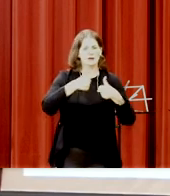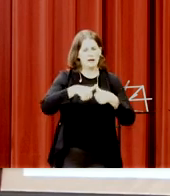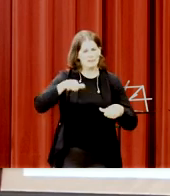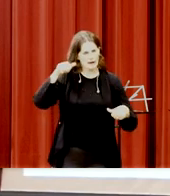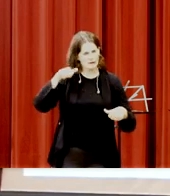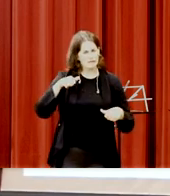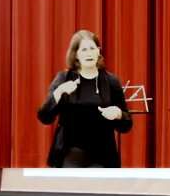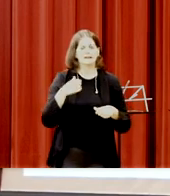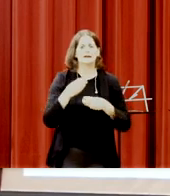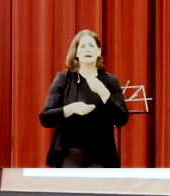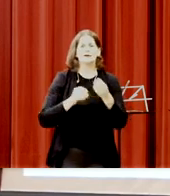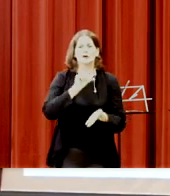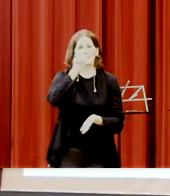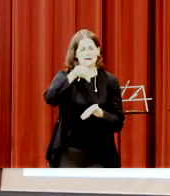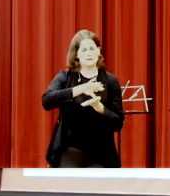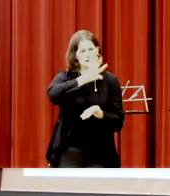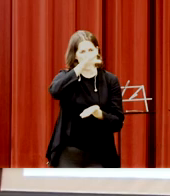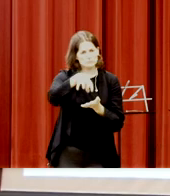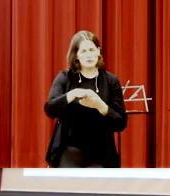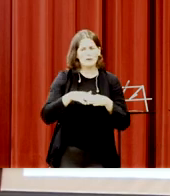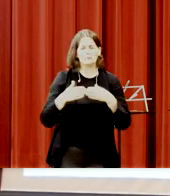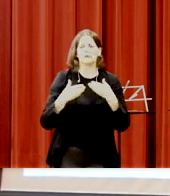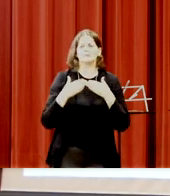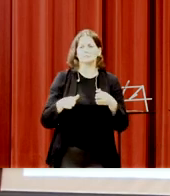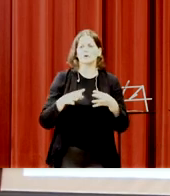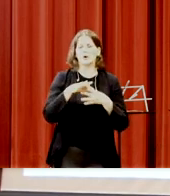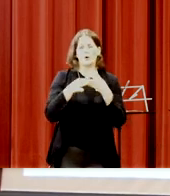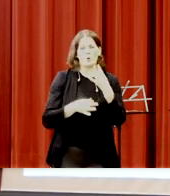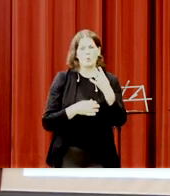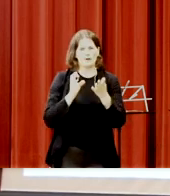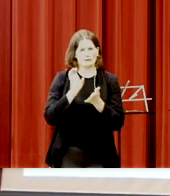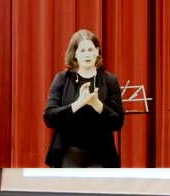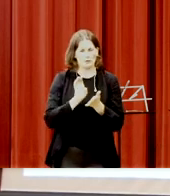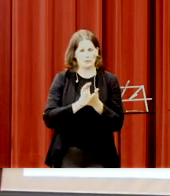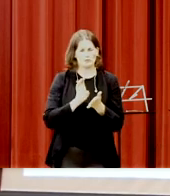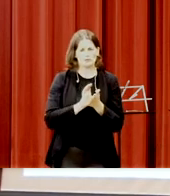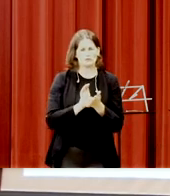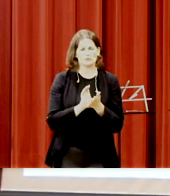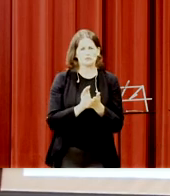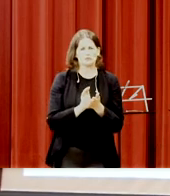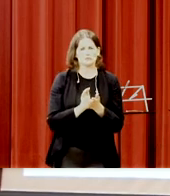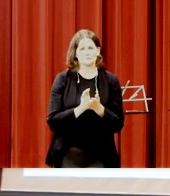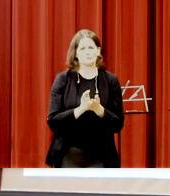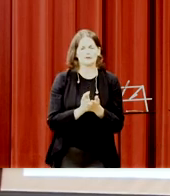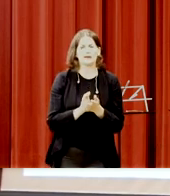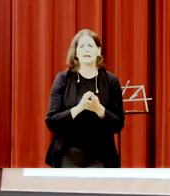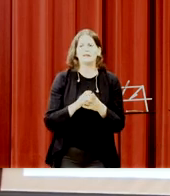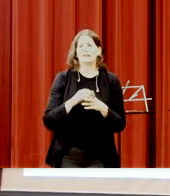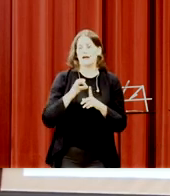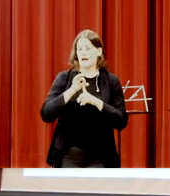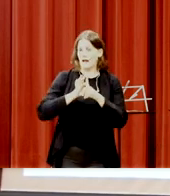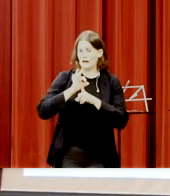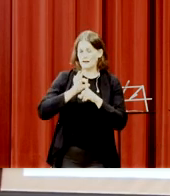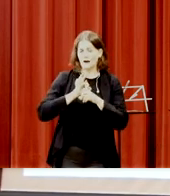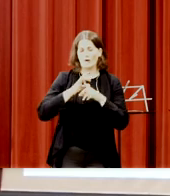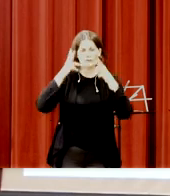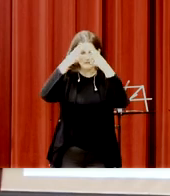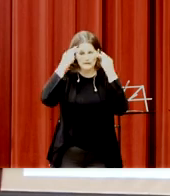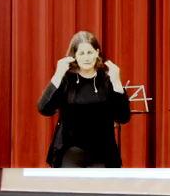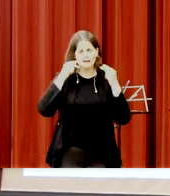d'infermeria. A Vilaseca, enguany sí, enguany tindrem bar,